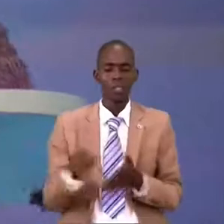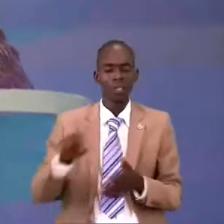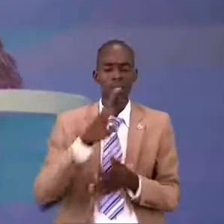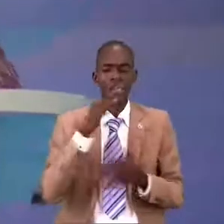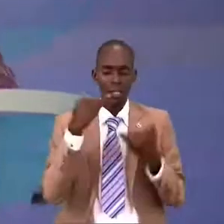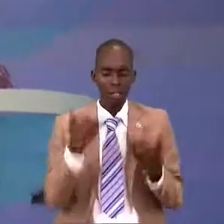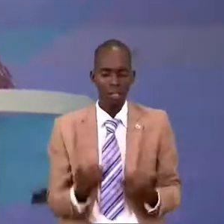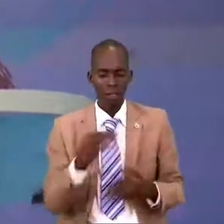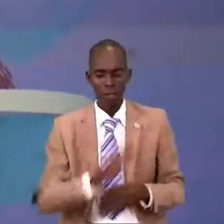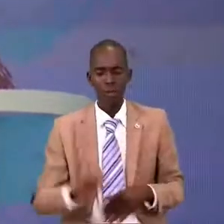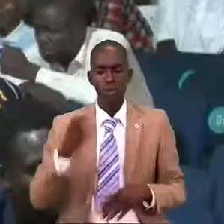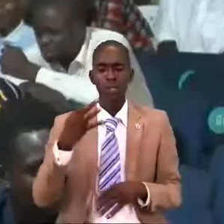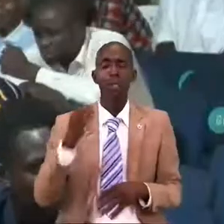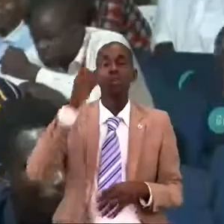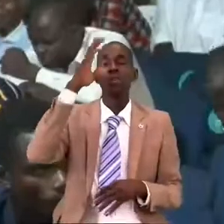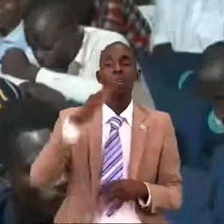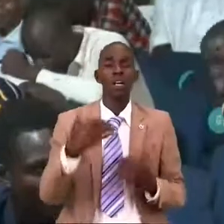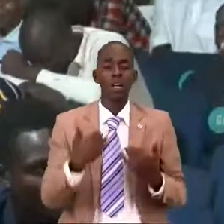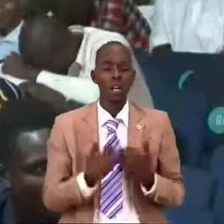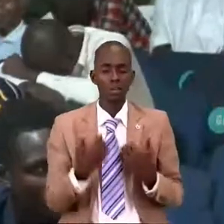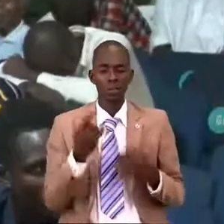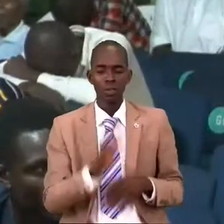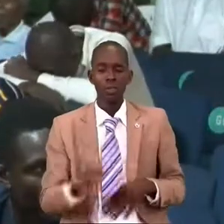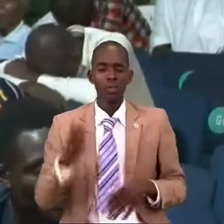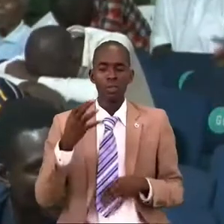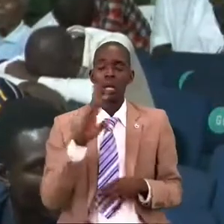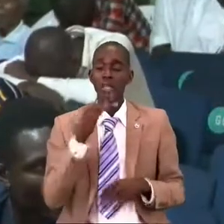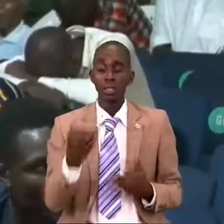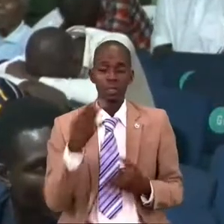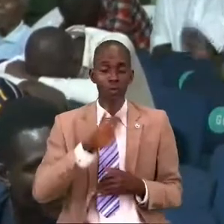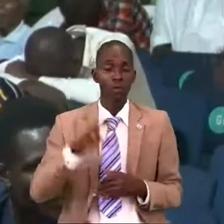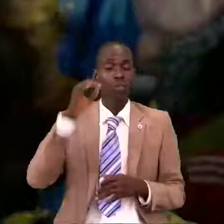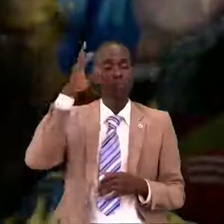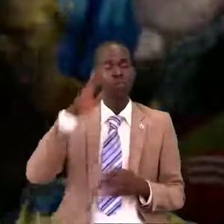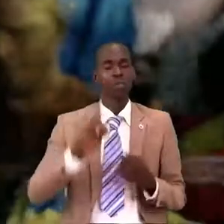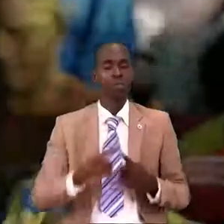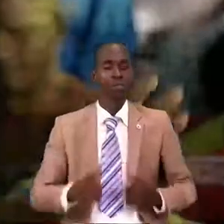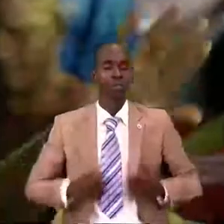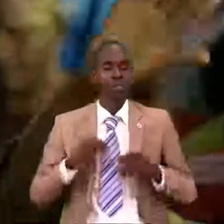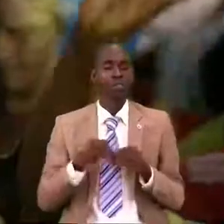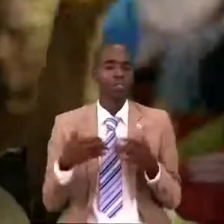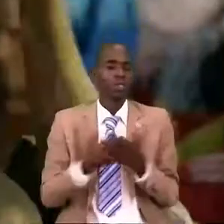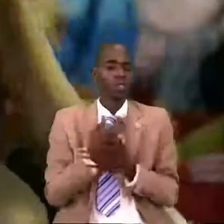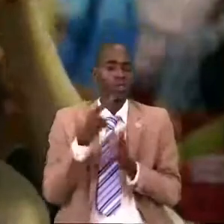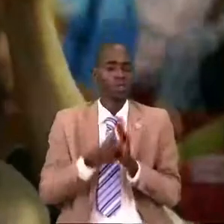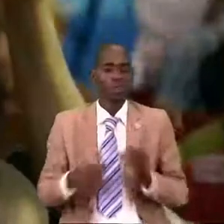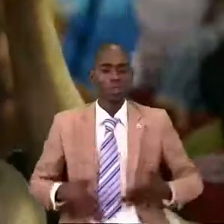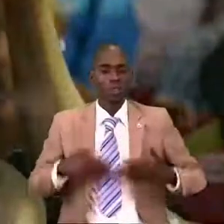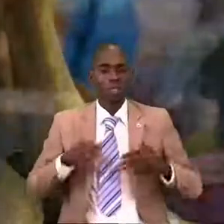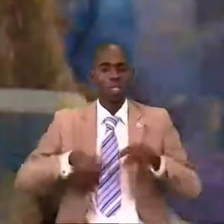nouvelle vie. Confirme le Seigneur pour tout le monde. Au nom de Jésus, j'ai prié.